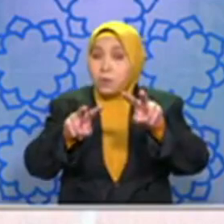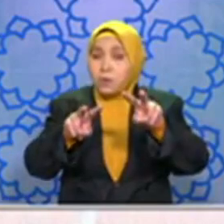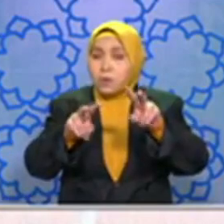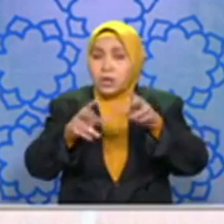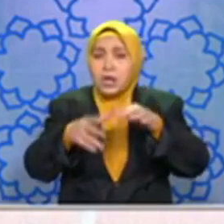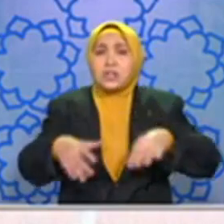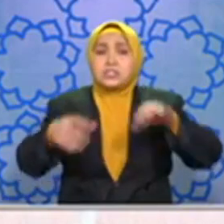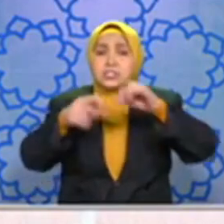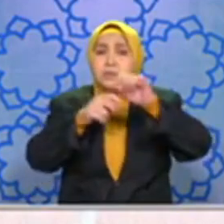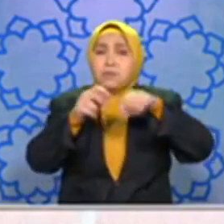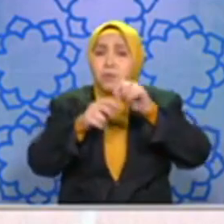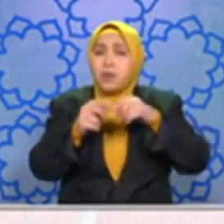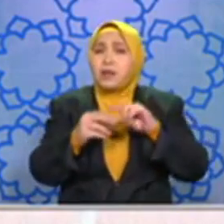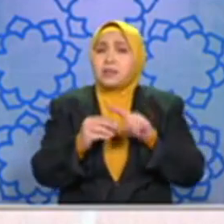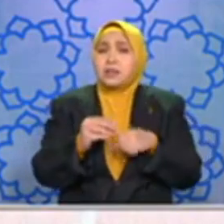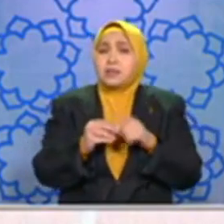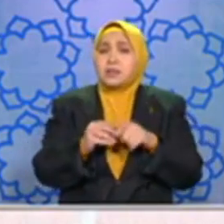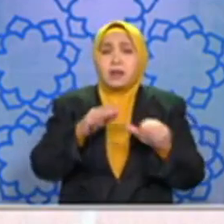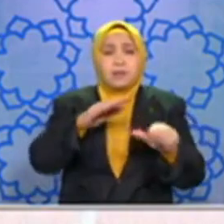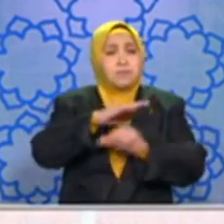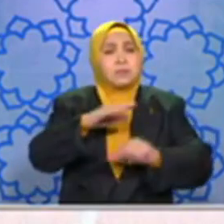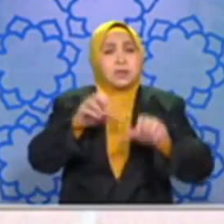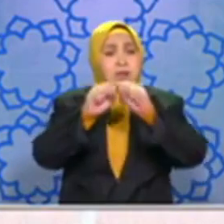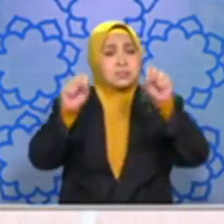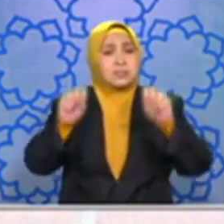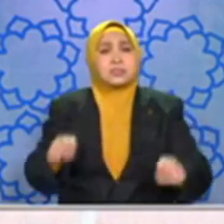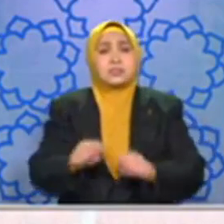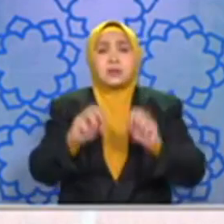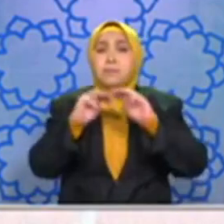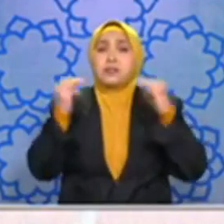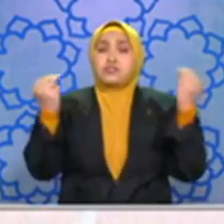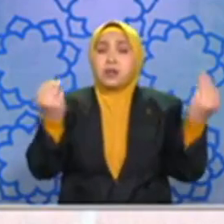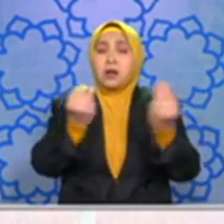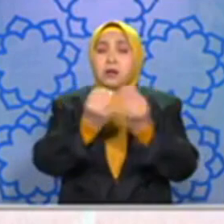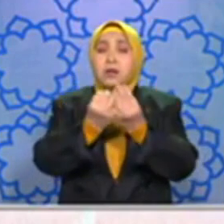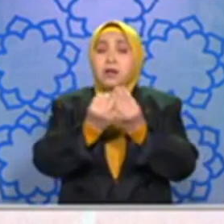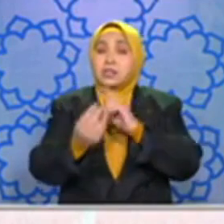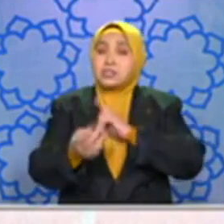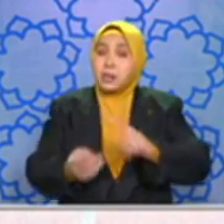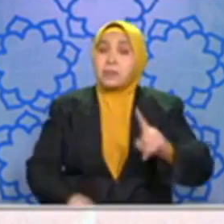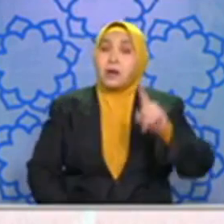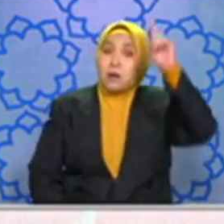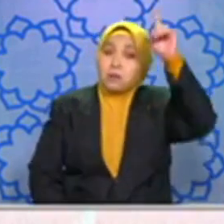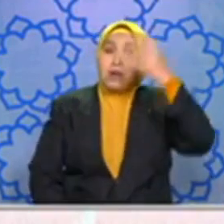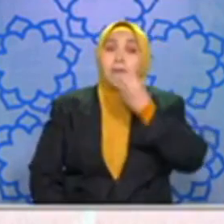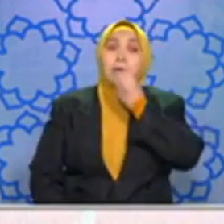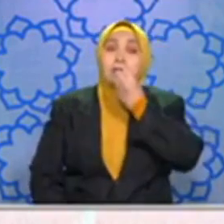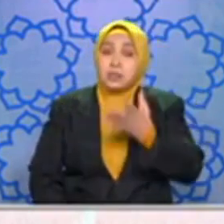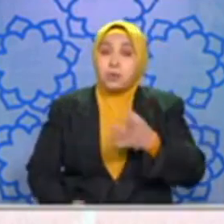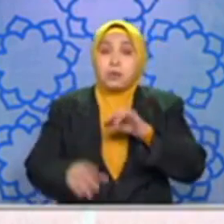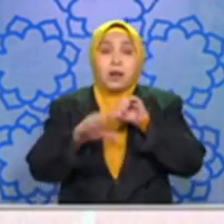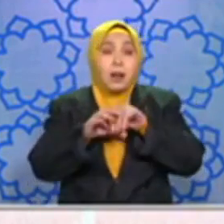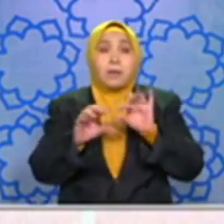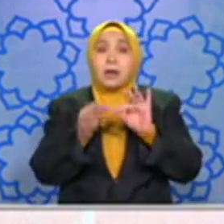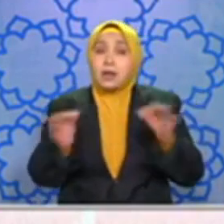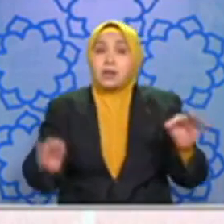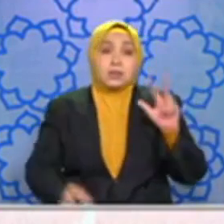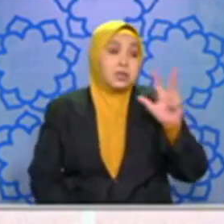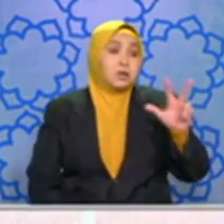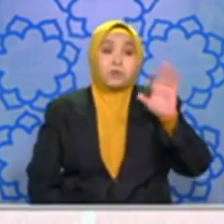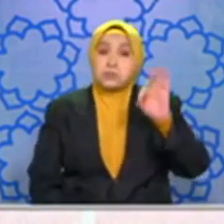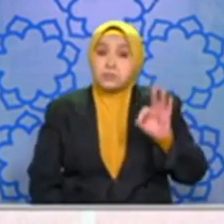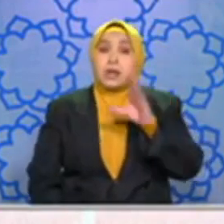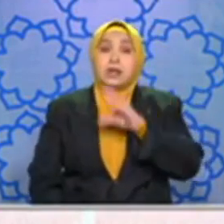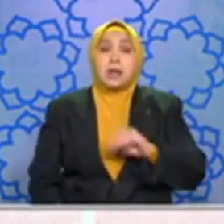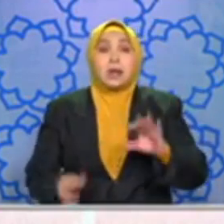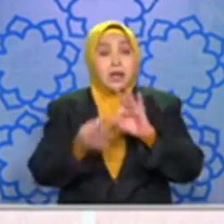kesimpulan tentang asas sistem masyarakat Islam yang Allah beritahu pada ayat 39, dan kemudian pada